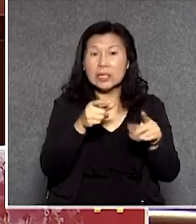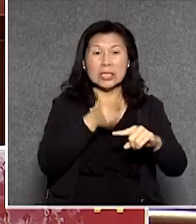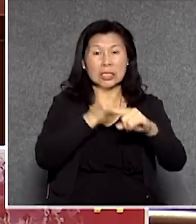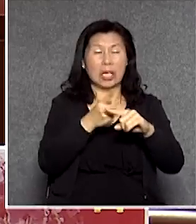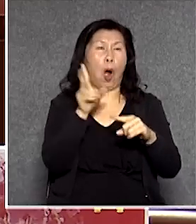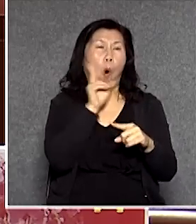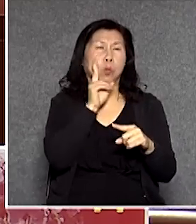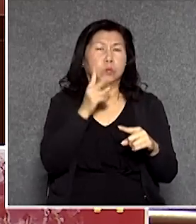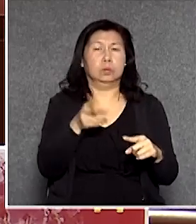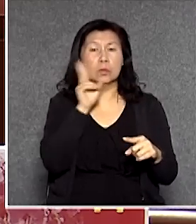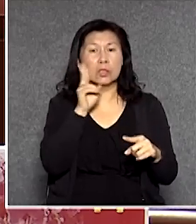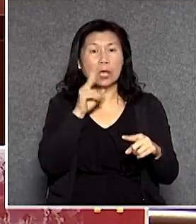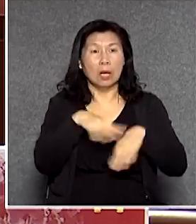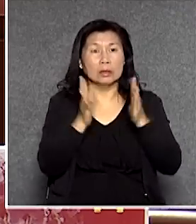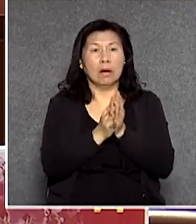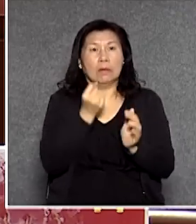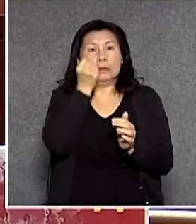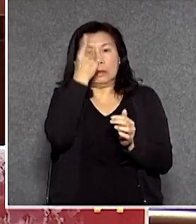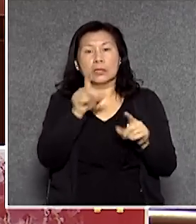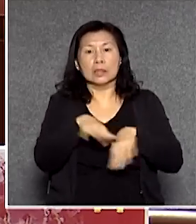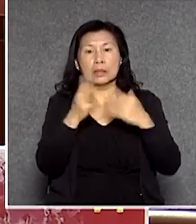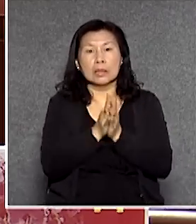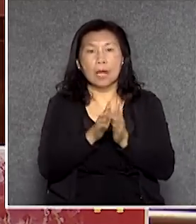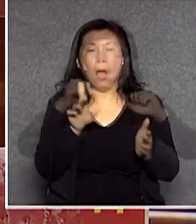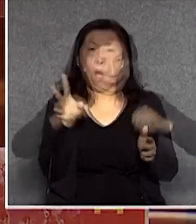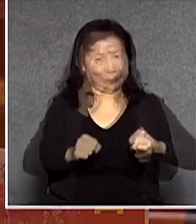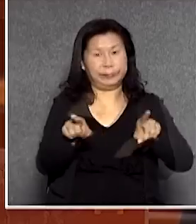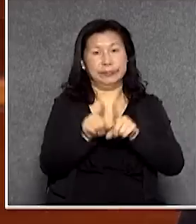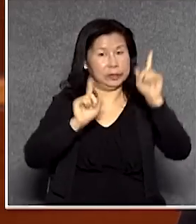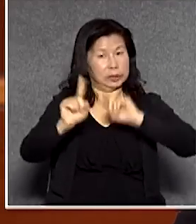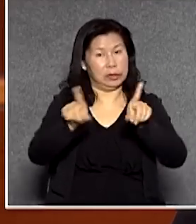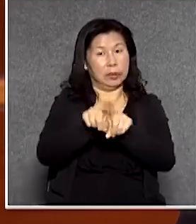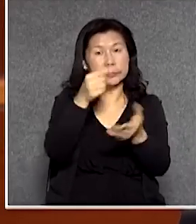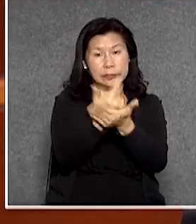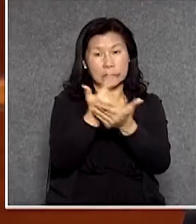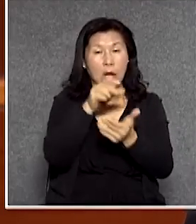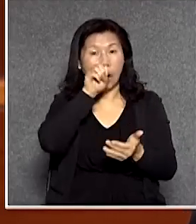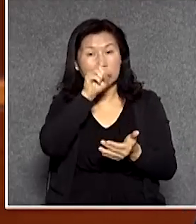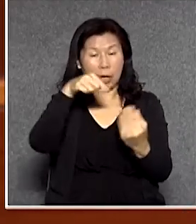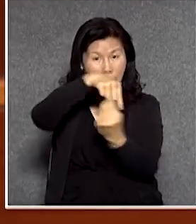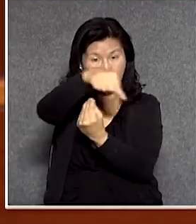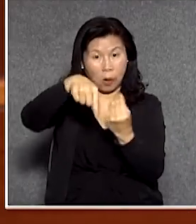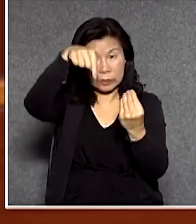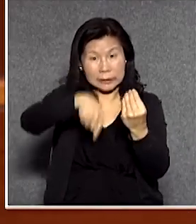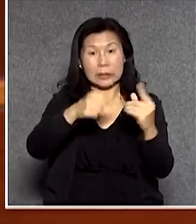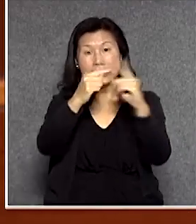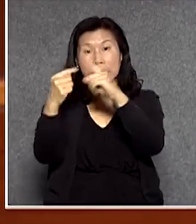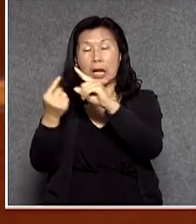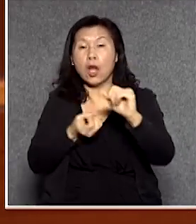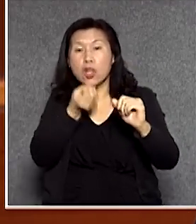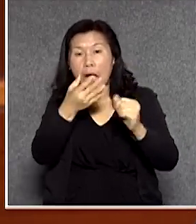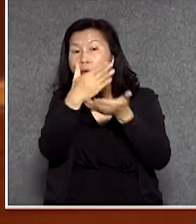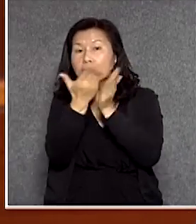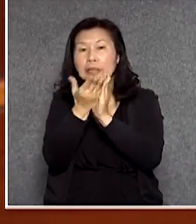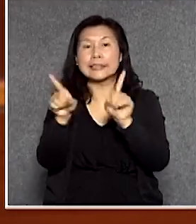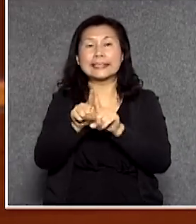麼大的反應，是不是虛怯的表現？ 但在言論自由的環境底下，任何人提出任何的論述和